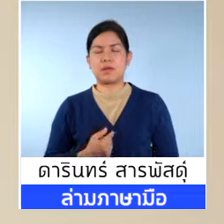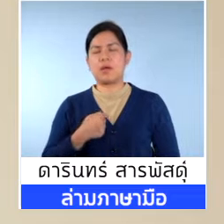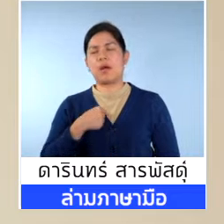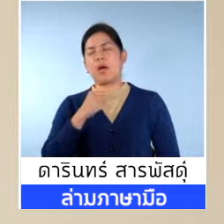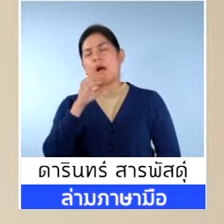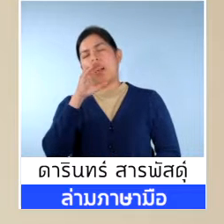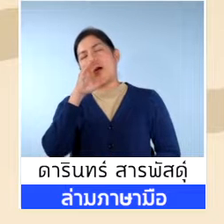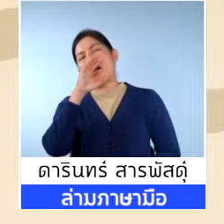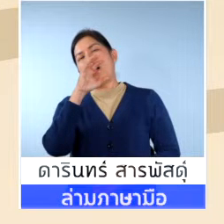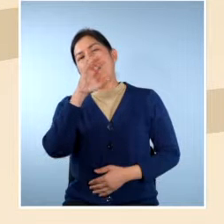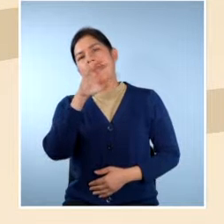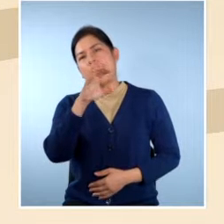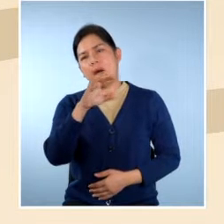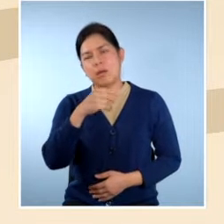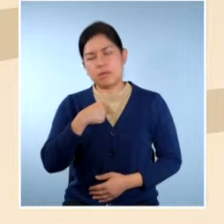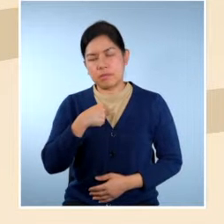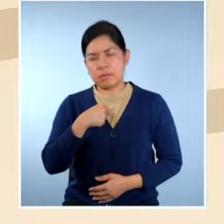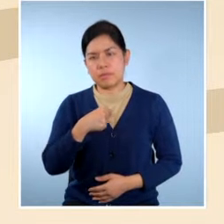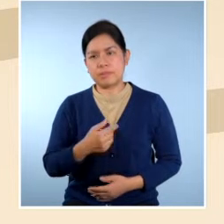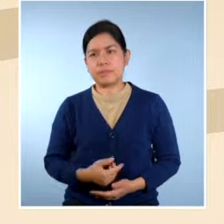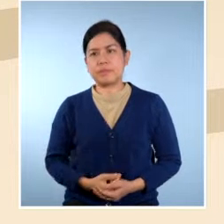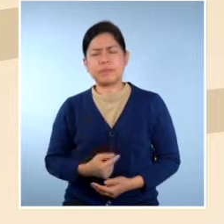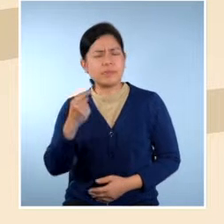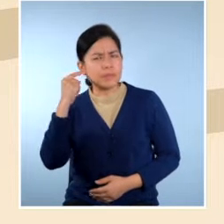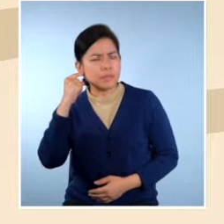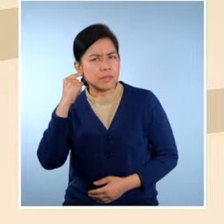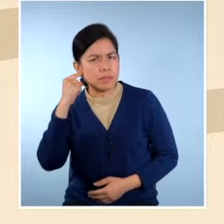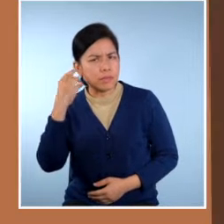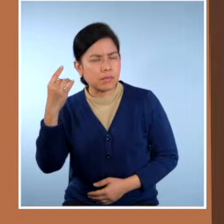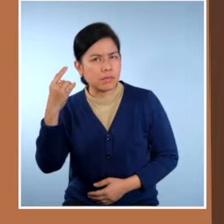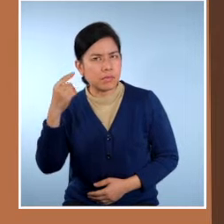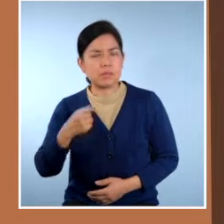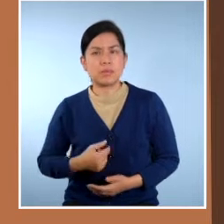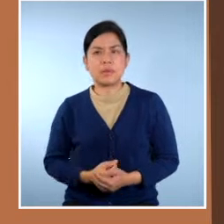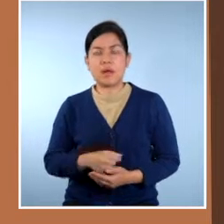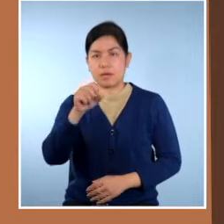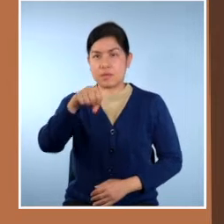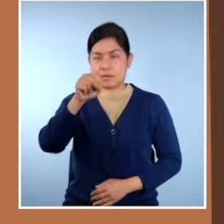ิเดินหาออกมาจากห้องได้ยนเสงออกมาจหต้ำมินิครอบประตู